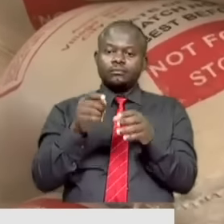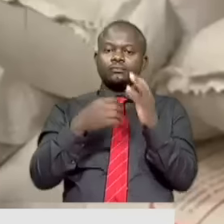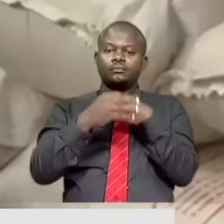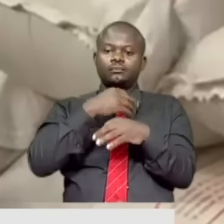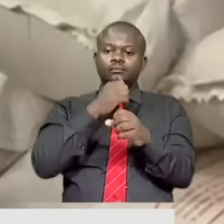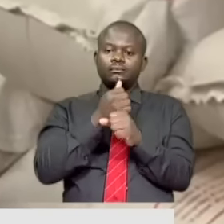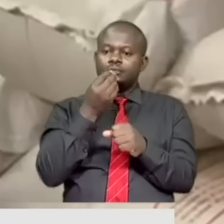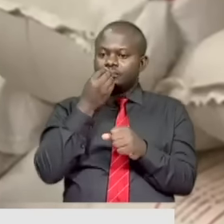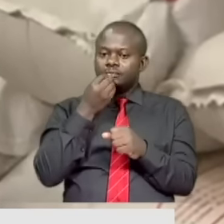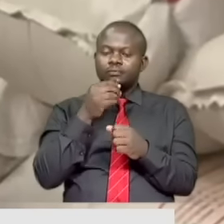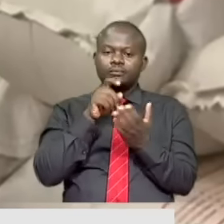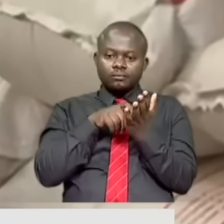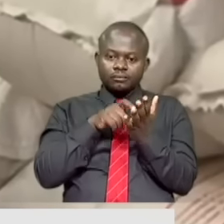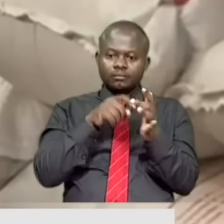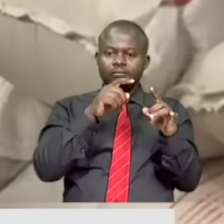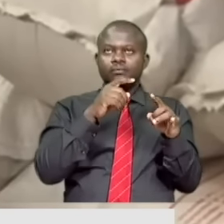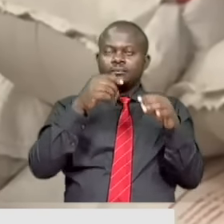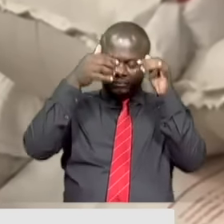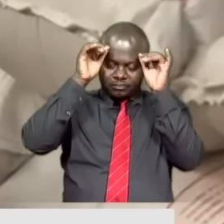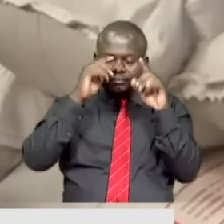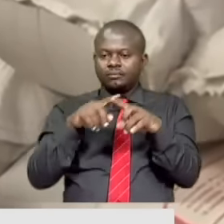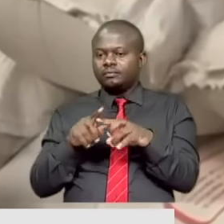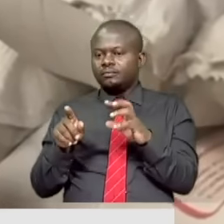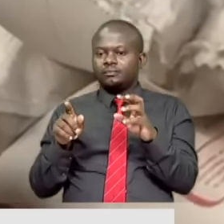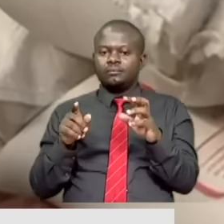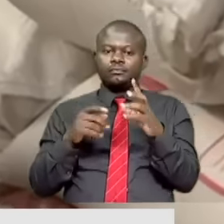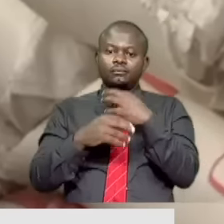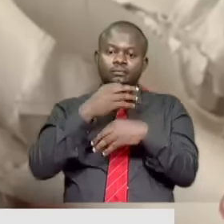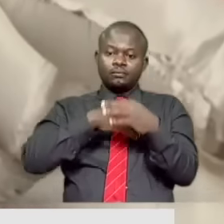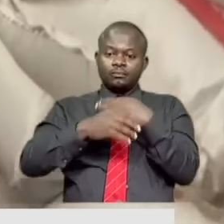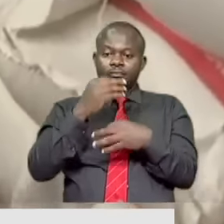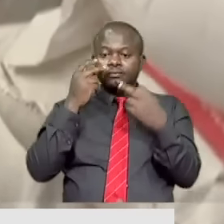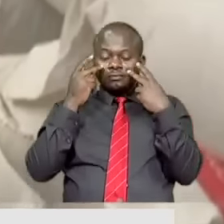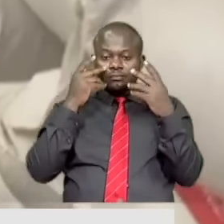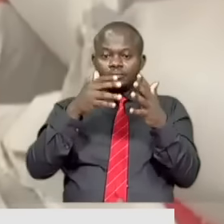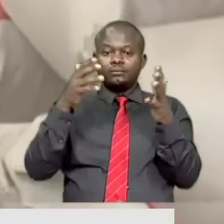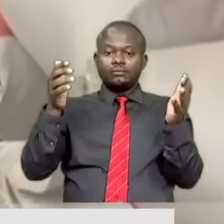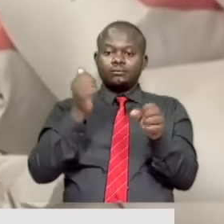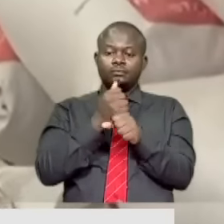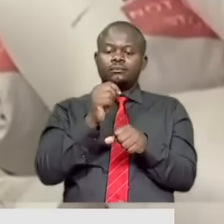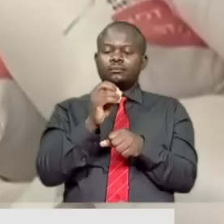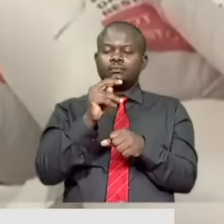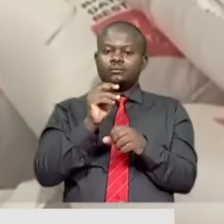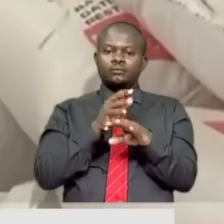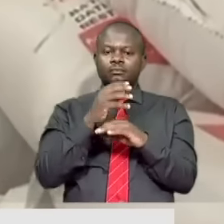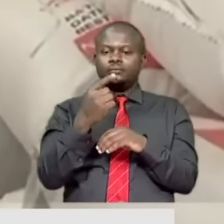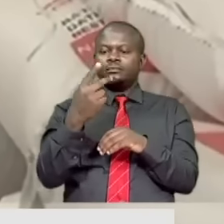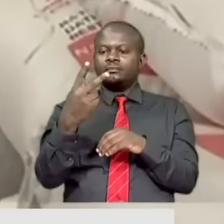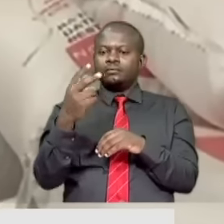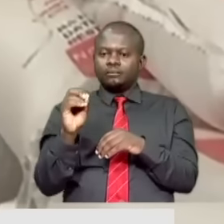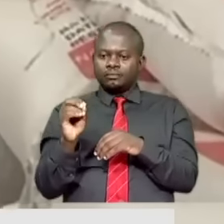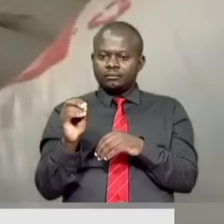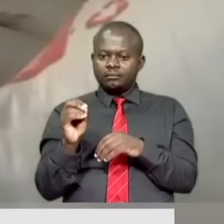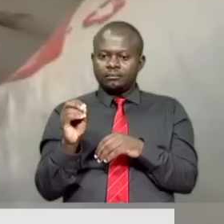ibiryo by'amatungo by'ubwoko butandukanye. Ni uruganda ubona ko ari runini, rukora toni 120